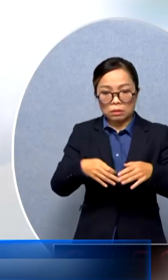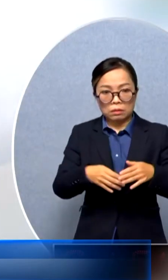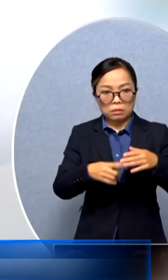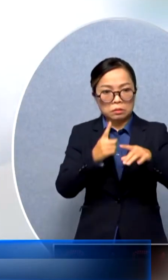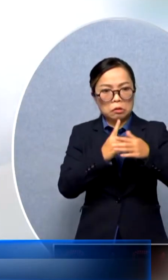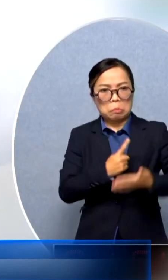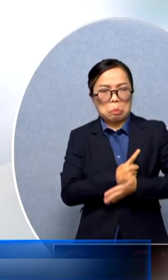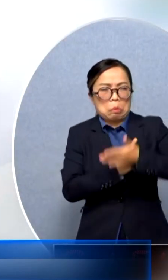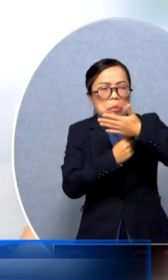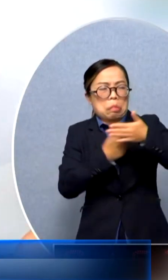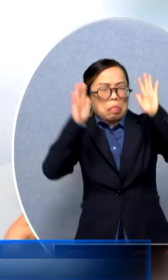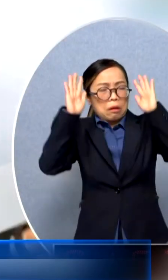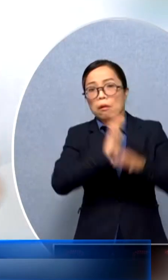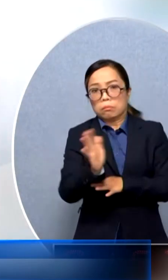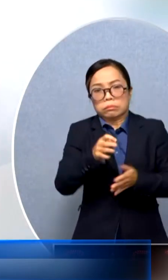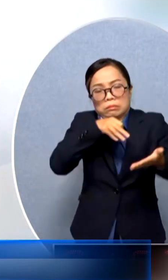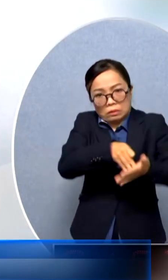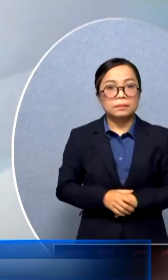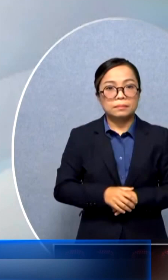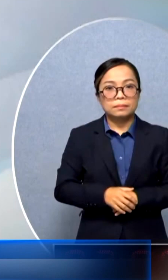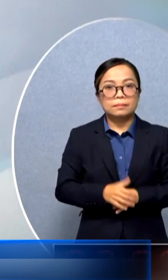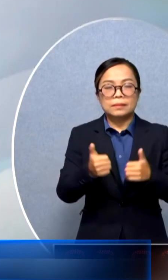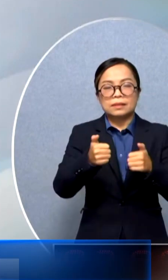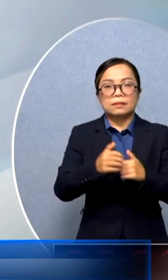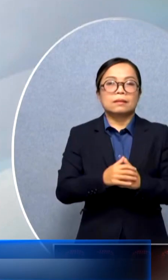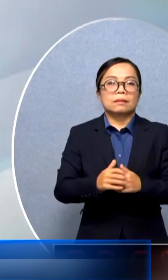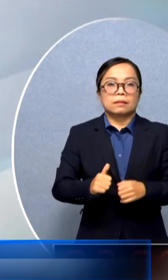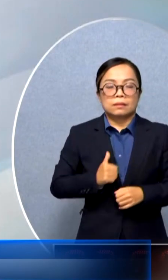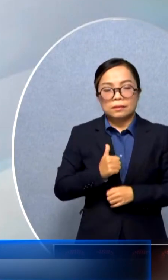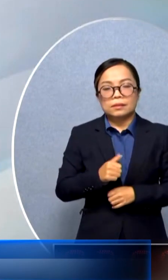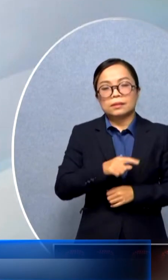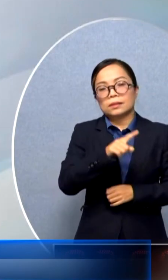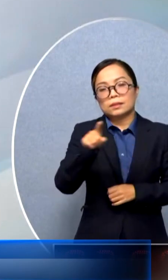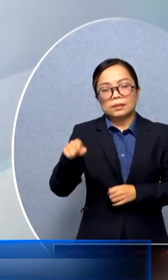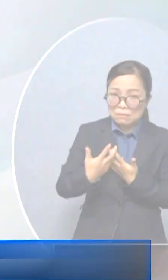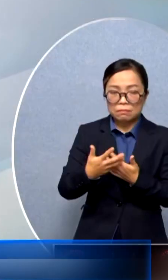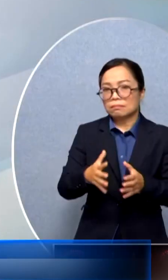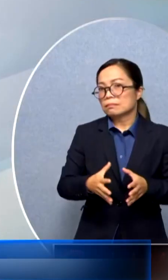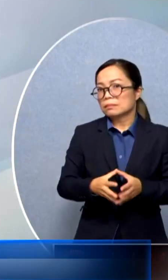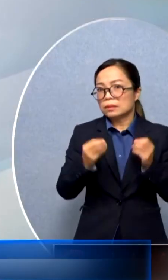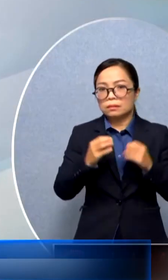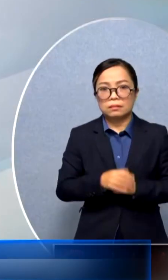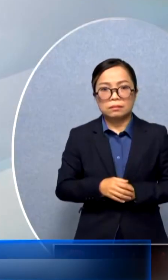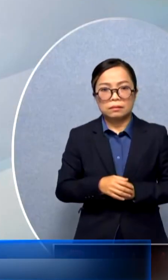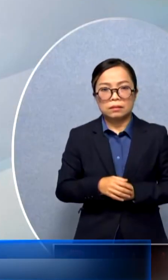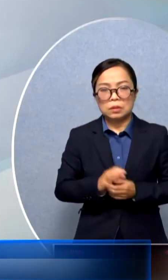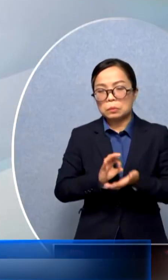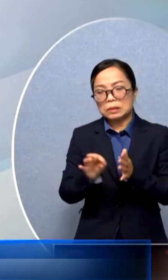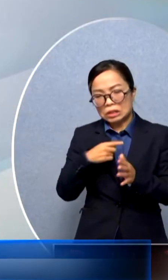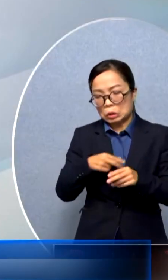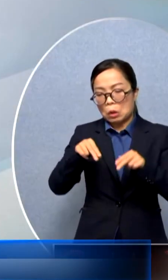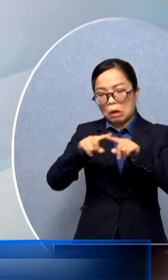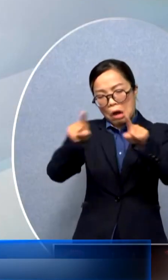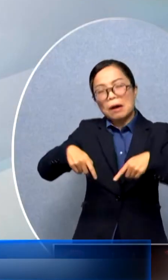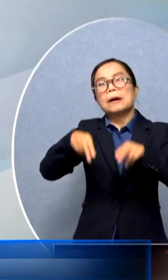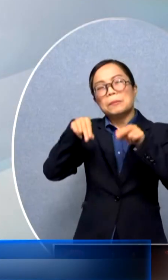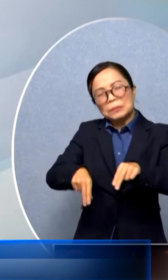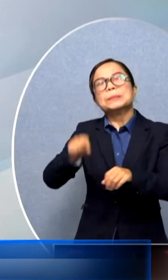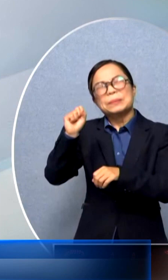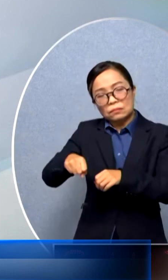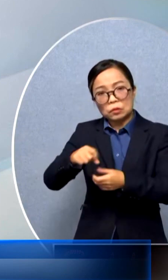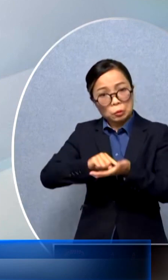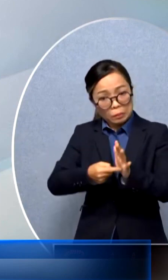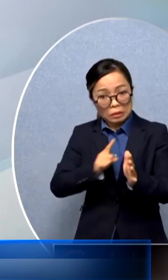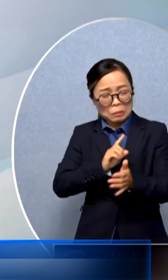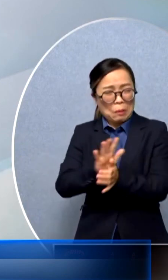诺书，侯市长不敢签。” 其实大家话都很会说了哈，不是用一个签承诺书就表示说你